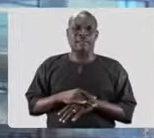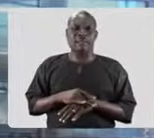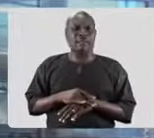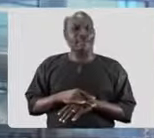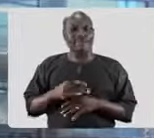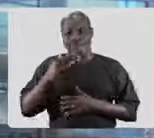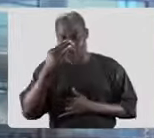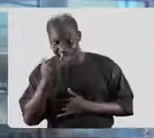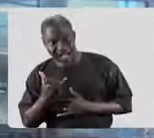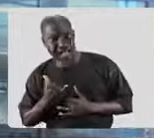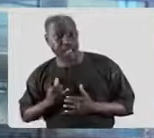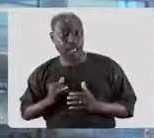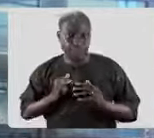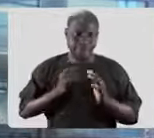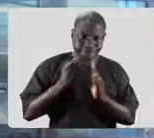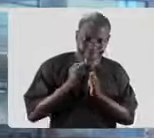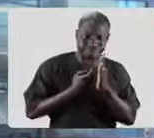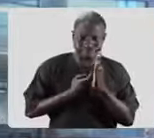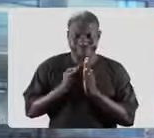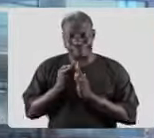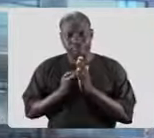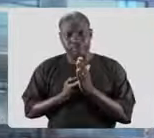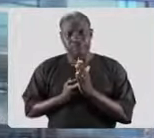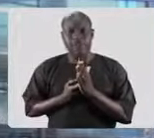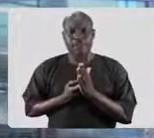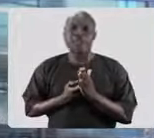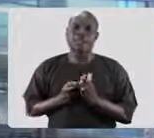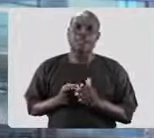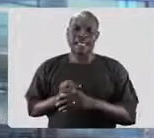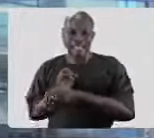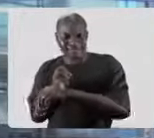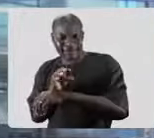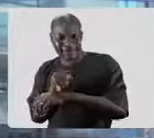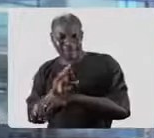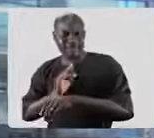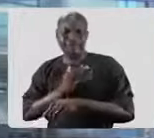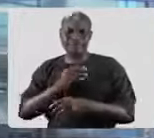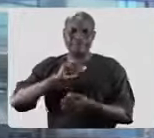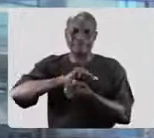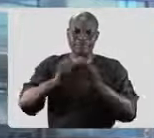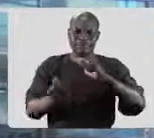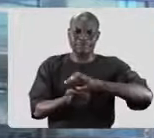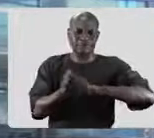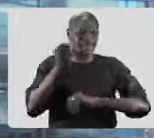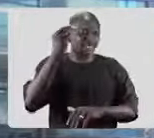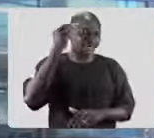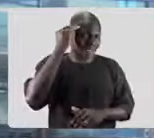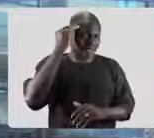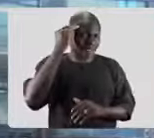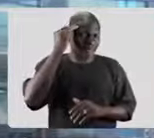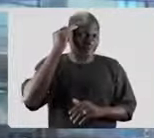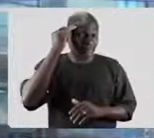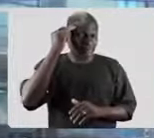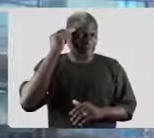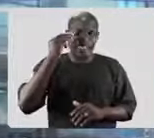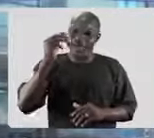weyinti ana meka ade achira ye ho se moma yen sakra yadwen emfri